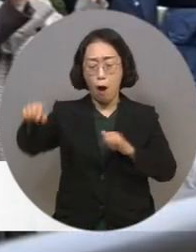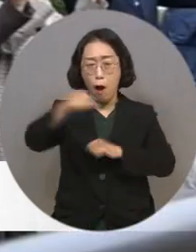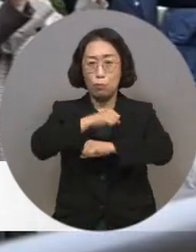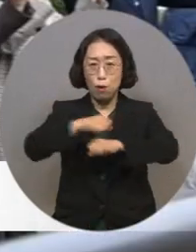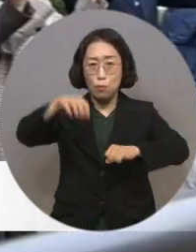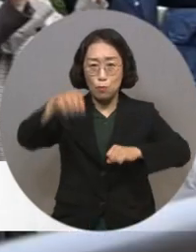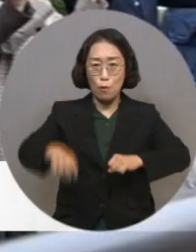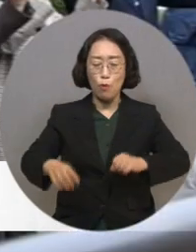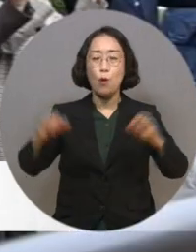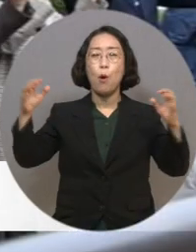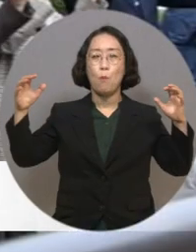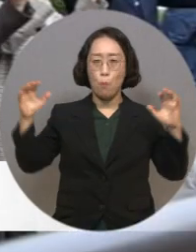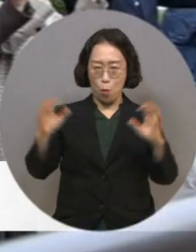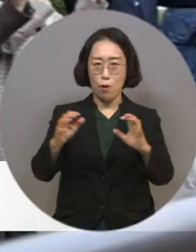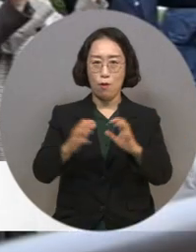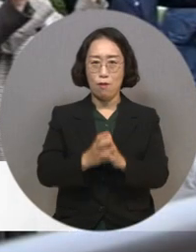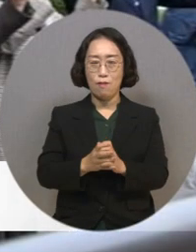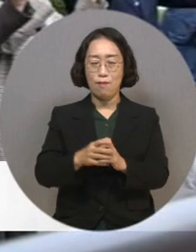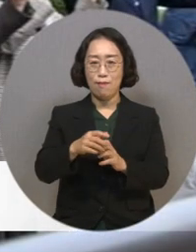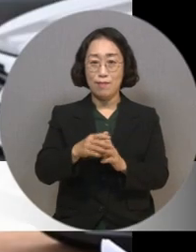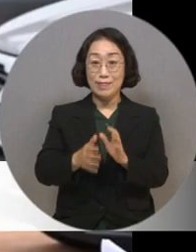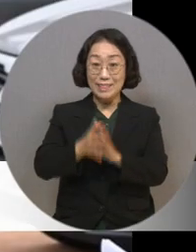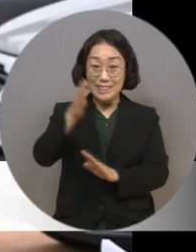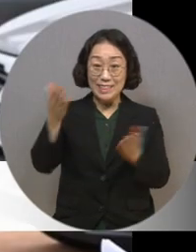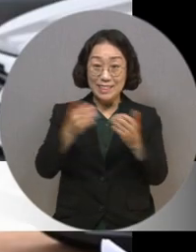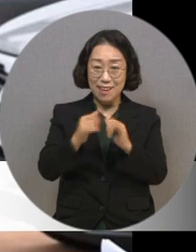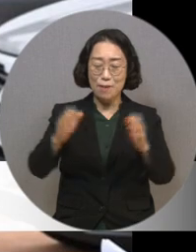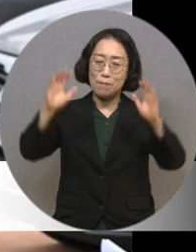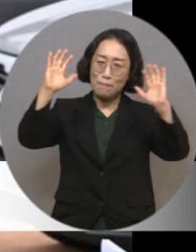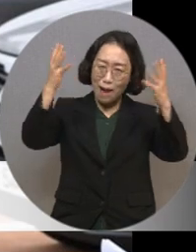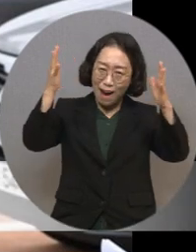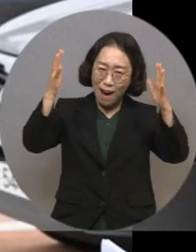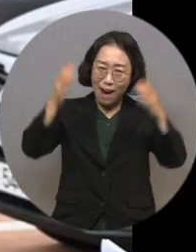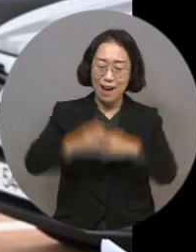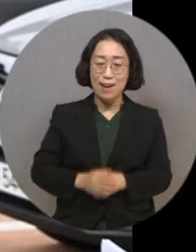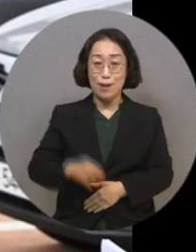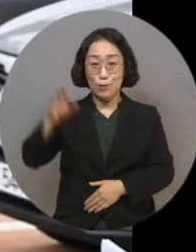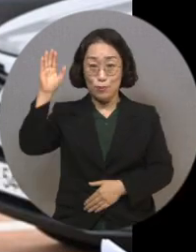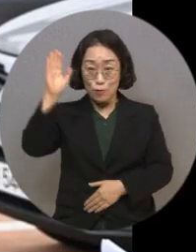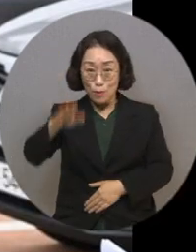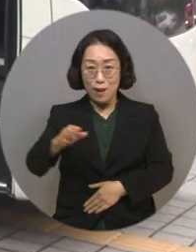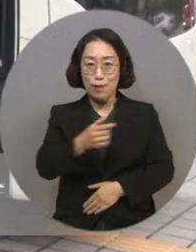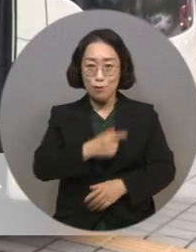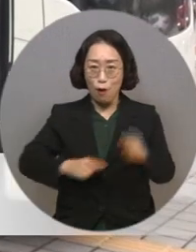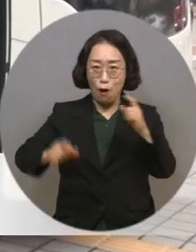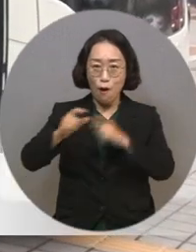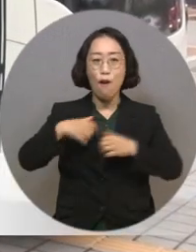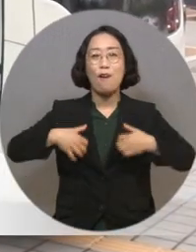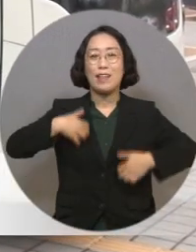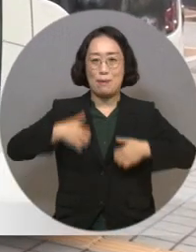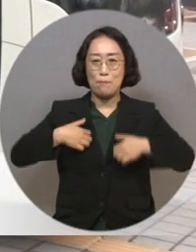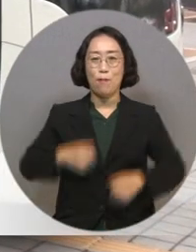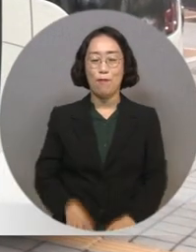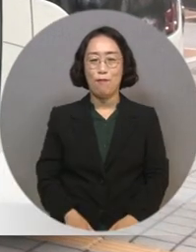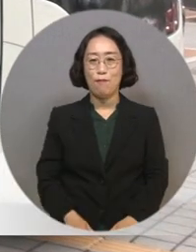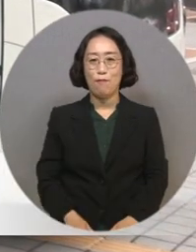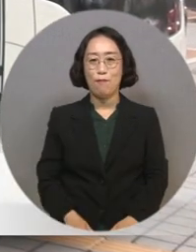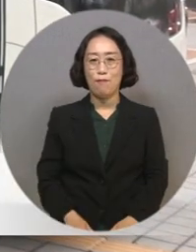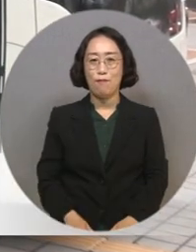모였습니다. 시 관계자들의 환송을 받으며 떠나는 여행은 신나고 더욱 설렙니다. 우리 장애인